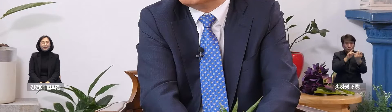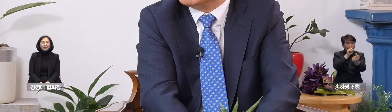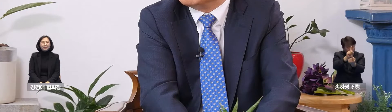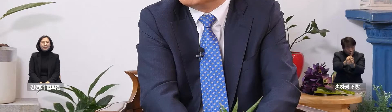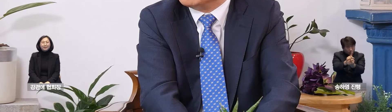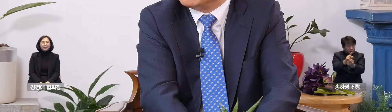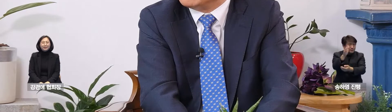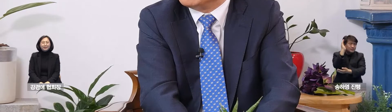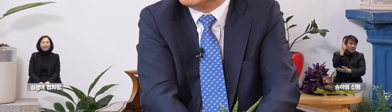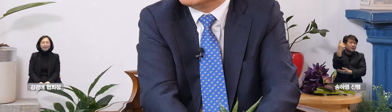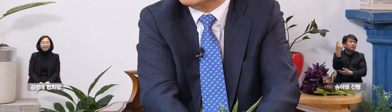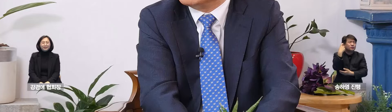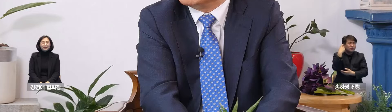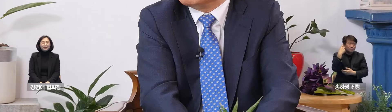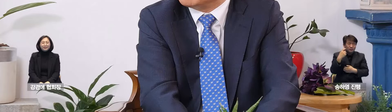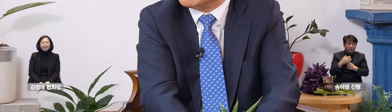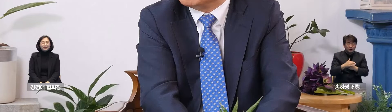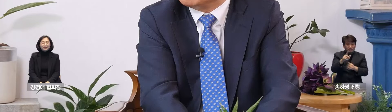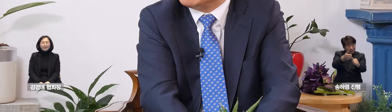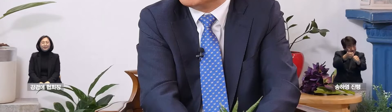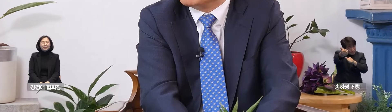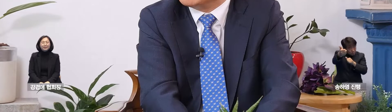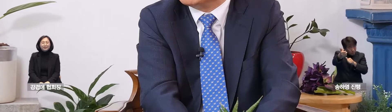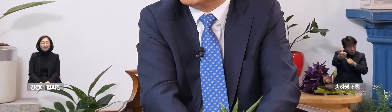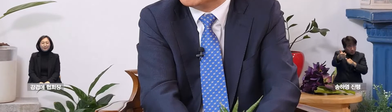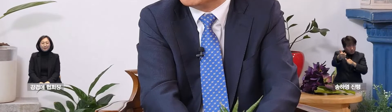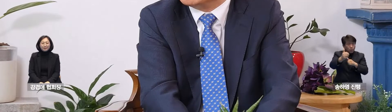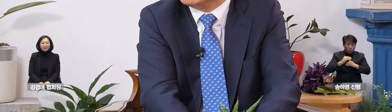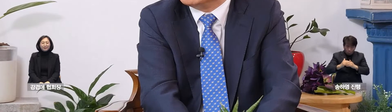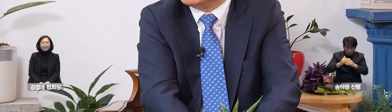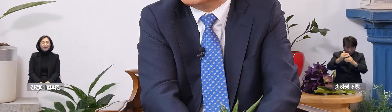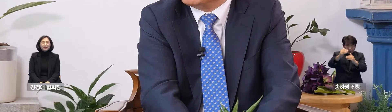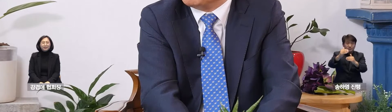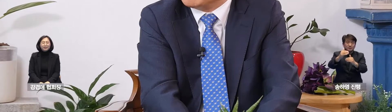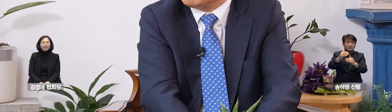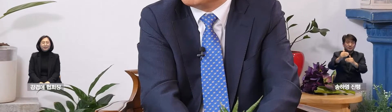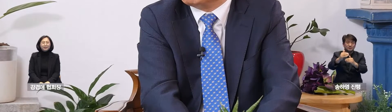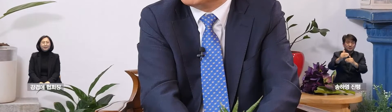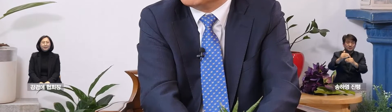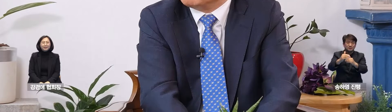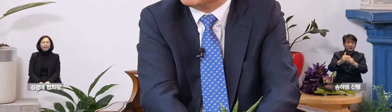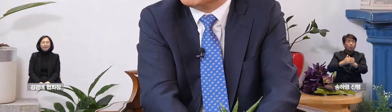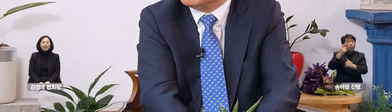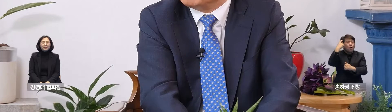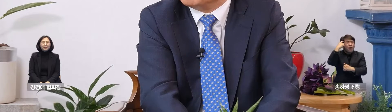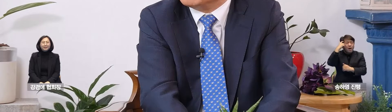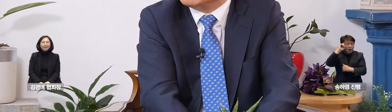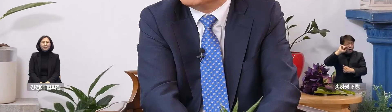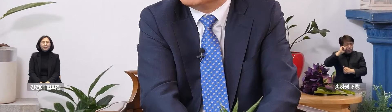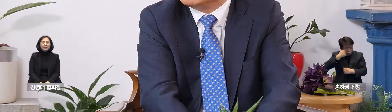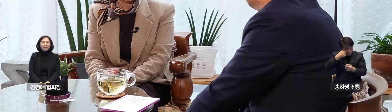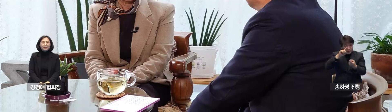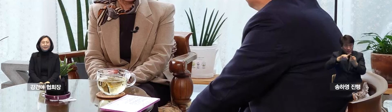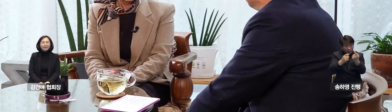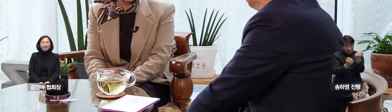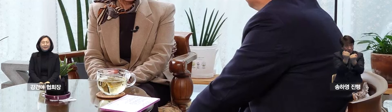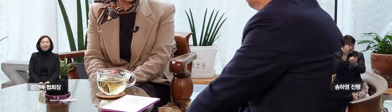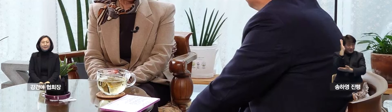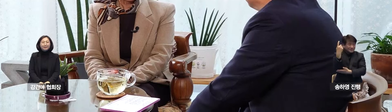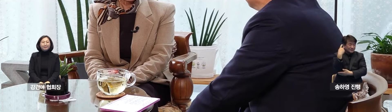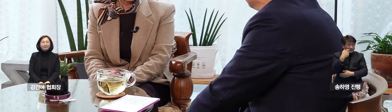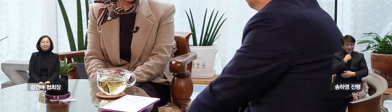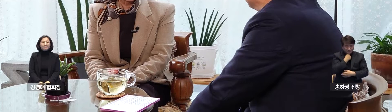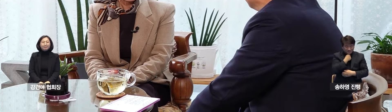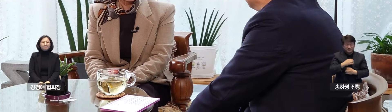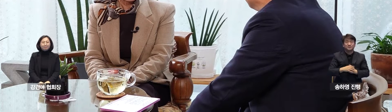있으셨다는 말씀이 들었는데 그걸 극복하고 하는 과정을 잠깐 왜 어려우셨나부터 한번